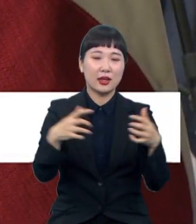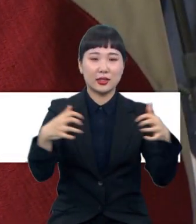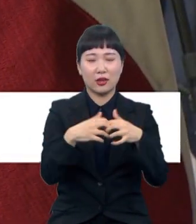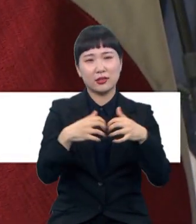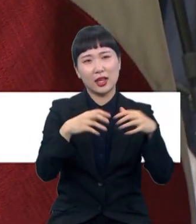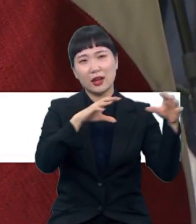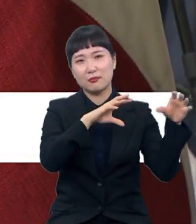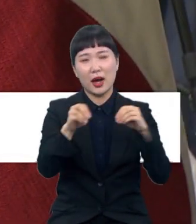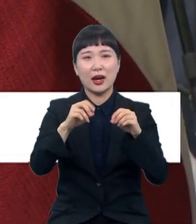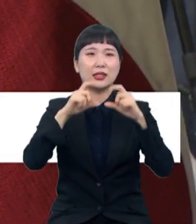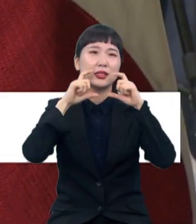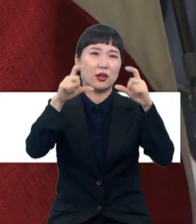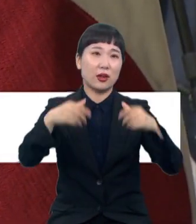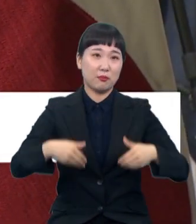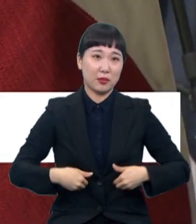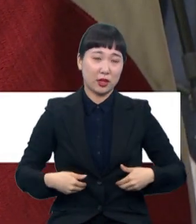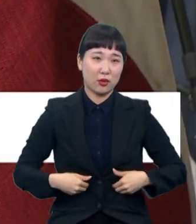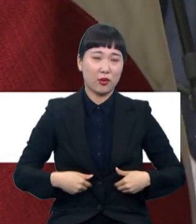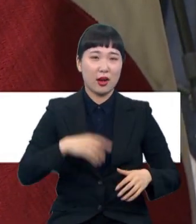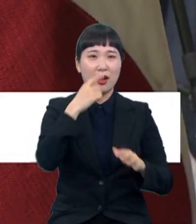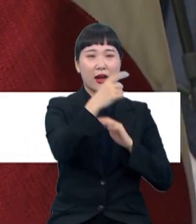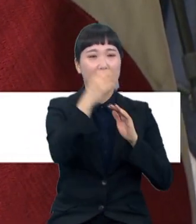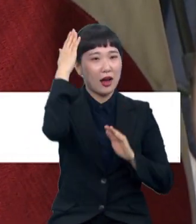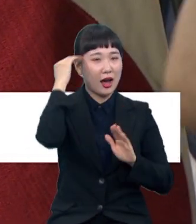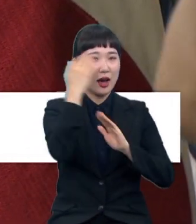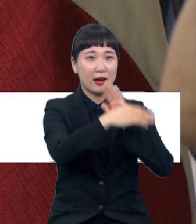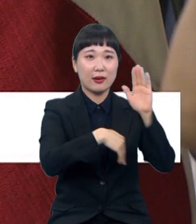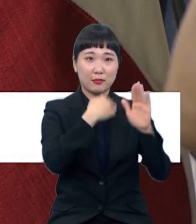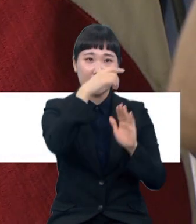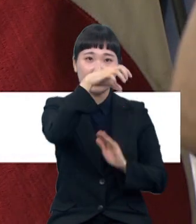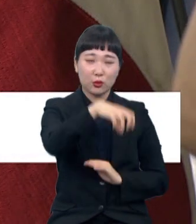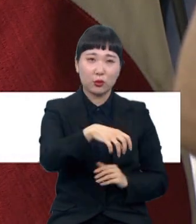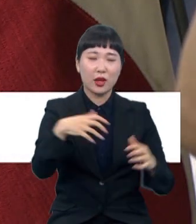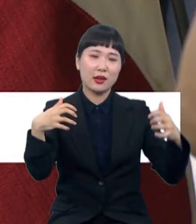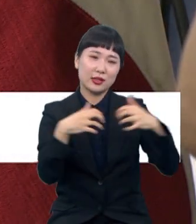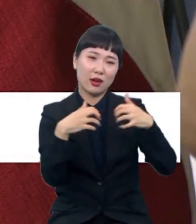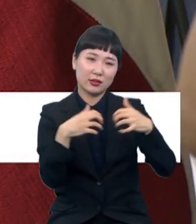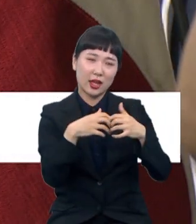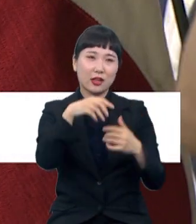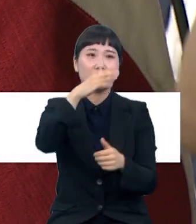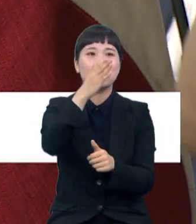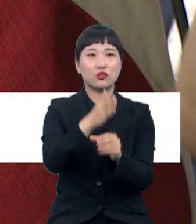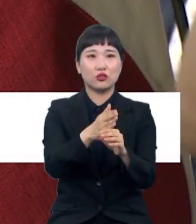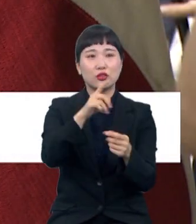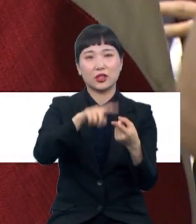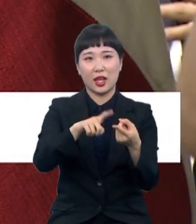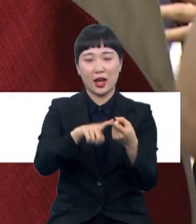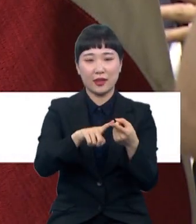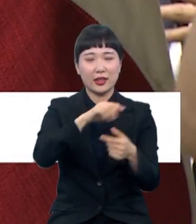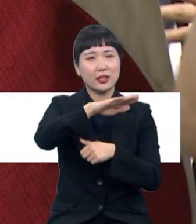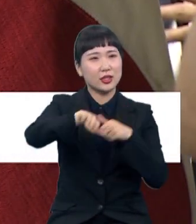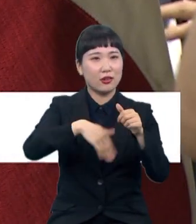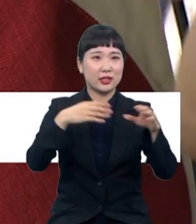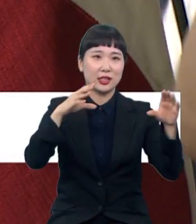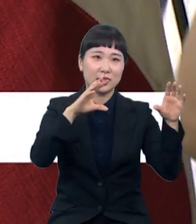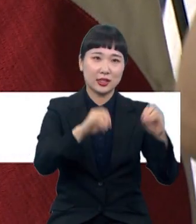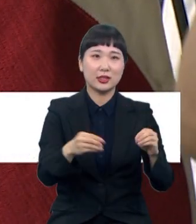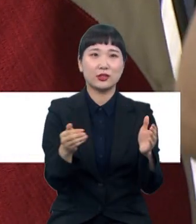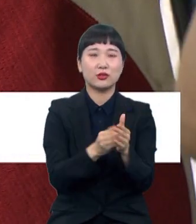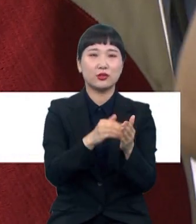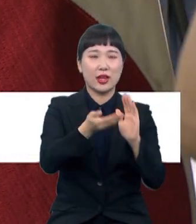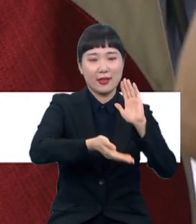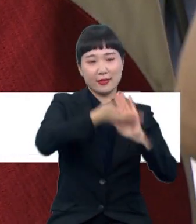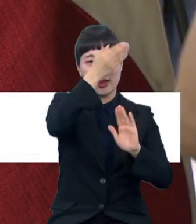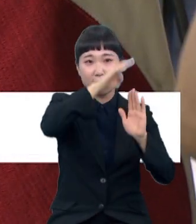선언은 한반도가 여전히 전쟁 상태인 현실을 끝내고 남과 북이